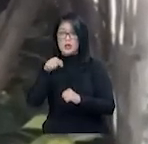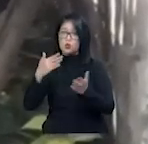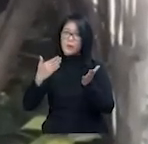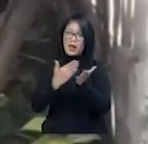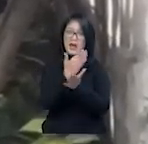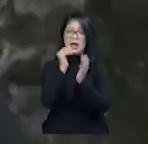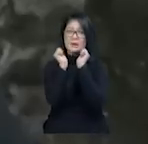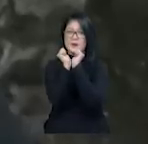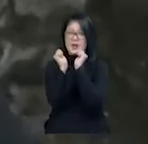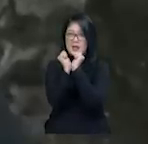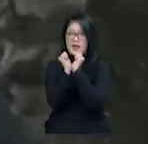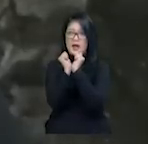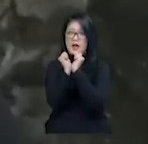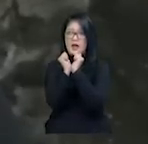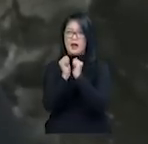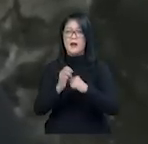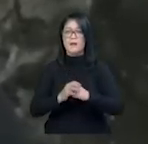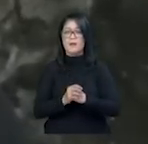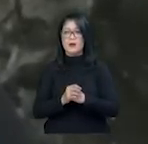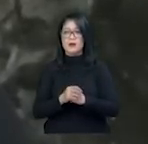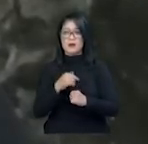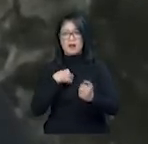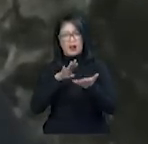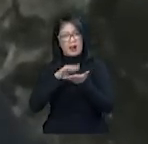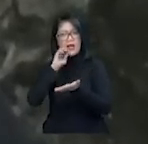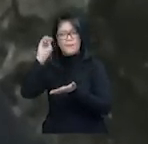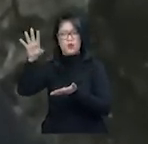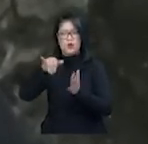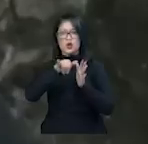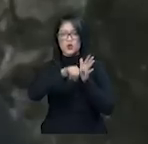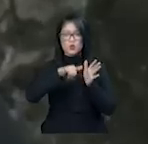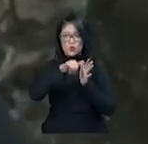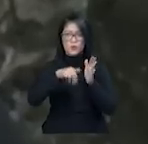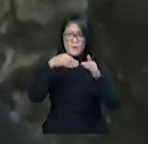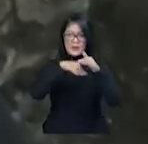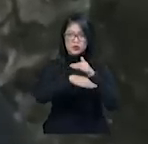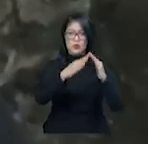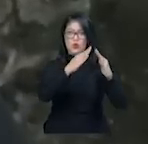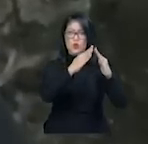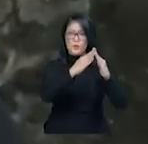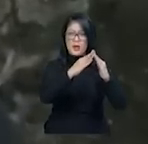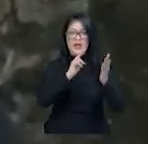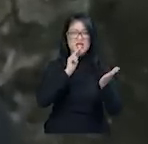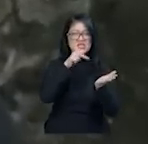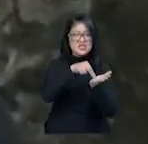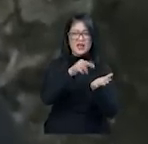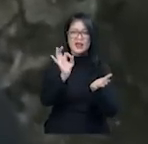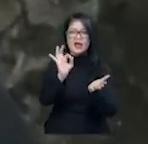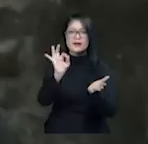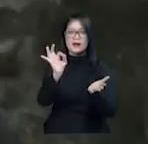keluarganya. Saya melaporkan YouTuber masuk tanpa izin, ada kerusakan dan kehilangan